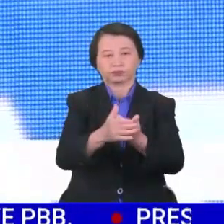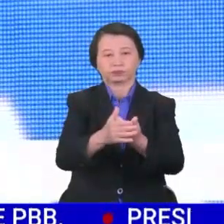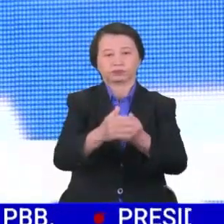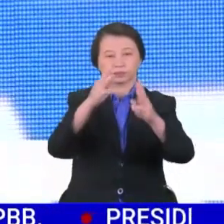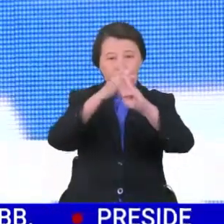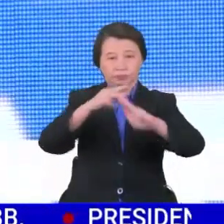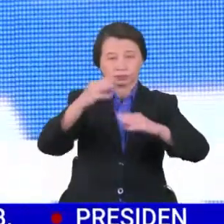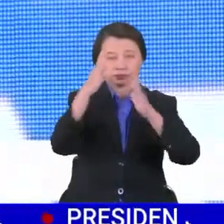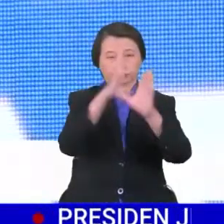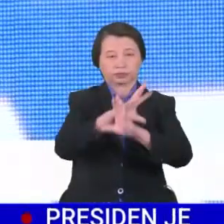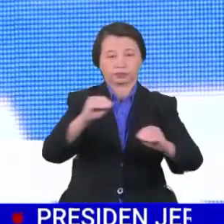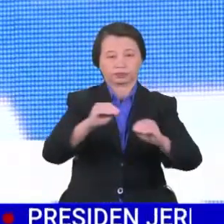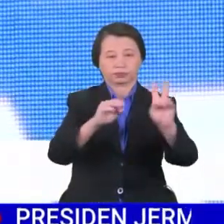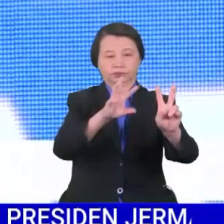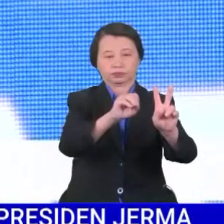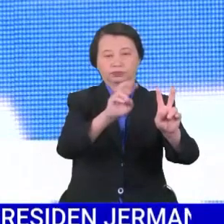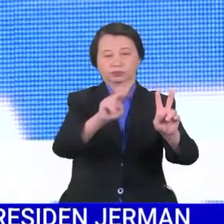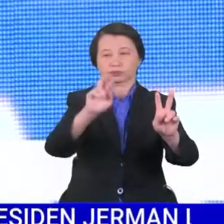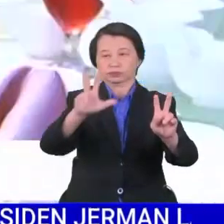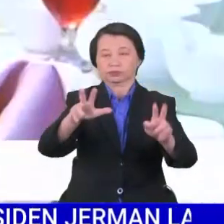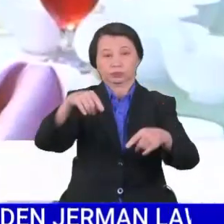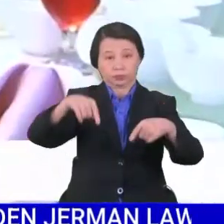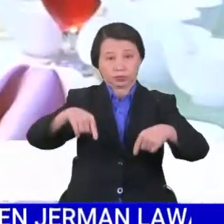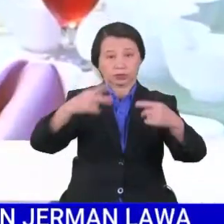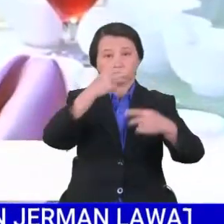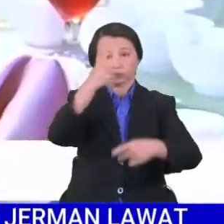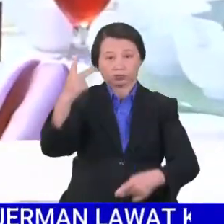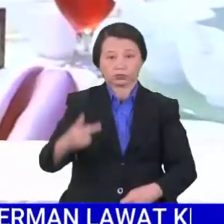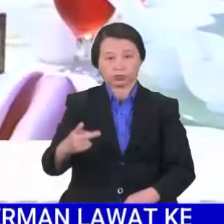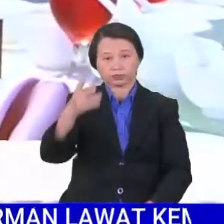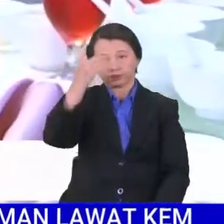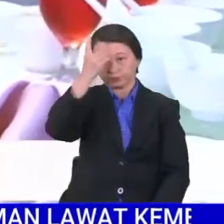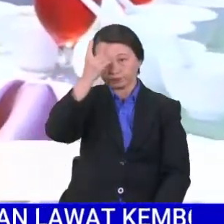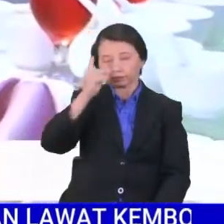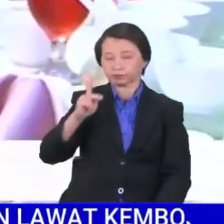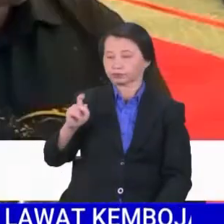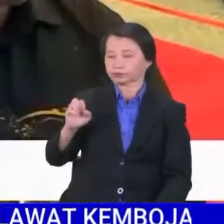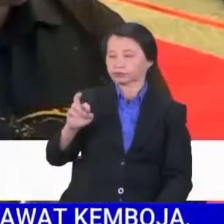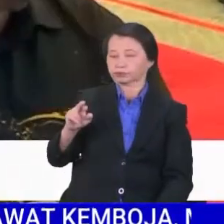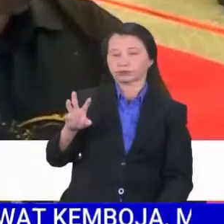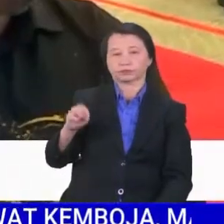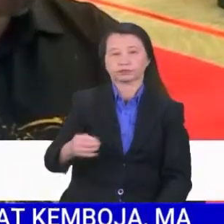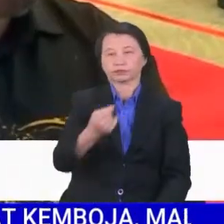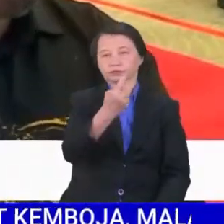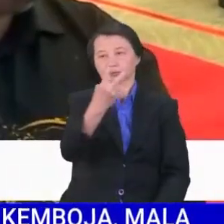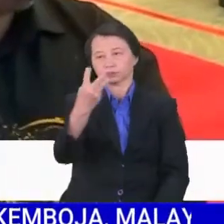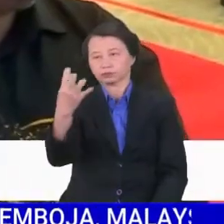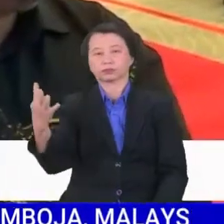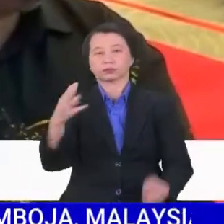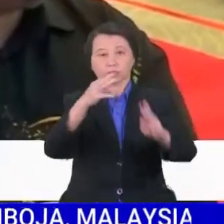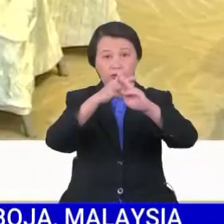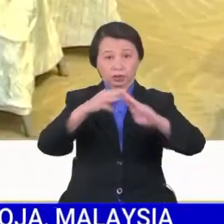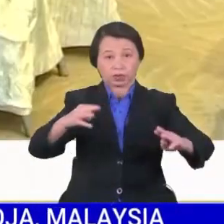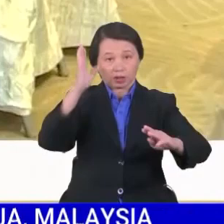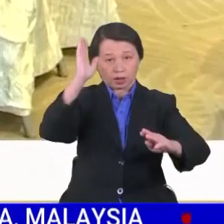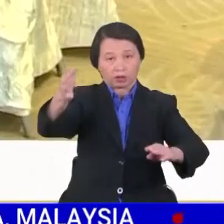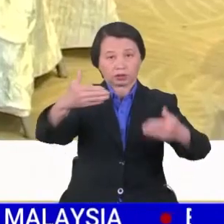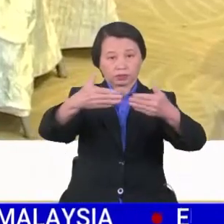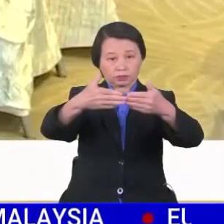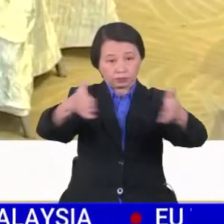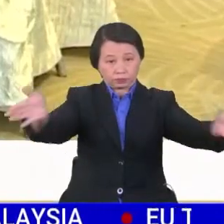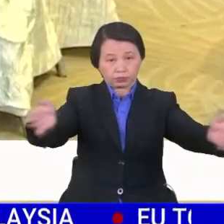museum 2023 di Kuching menurut Datuk swikaden pada tahun ini beberapa buah museum dan galeri bakal dibuka